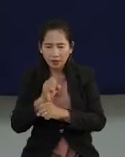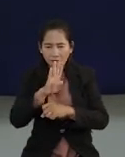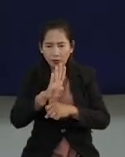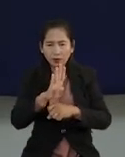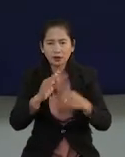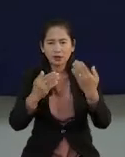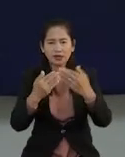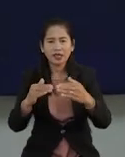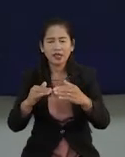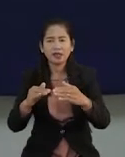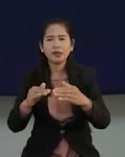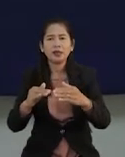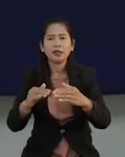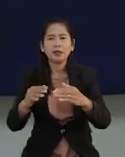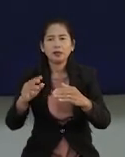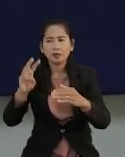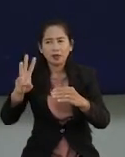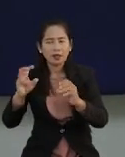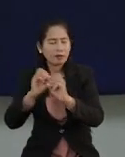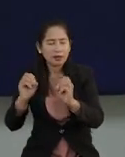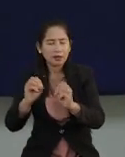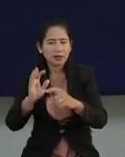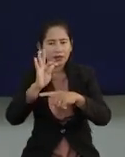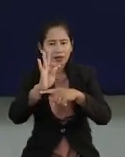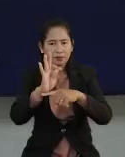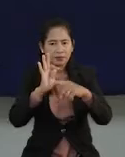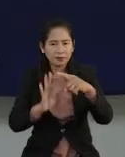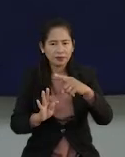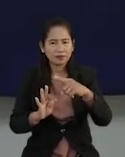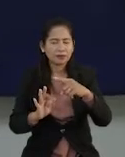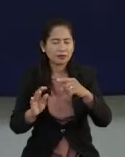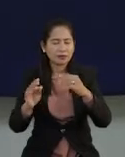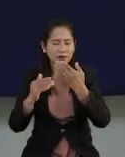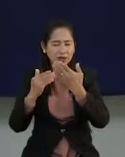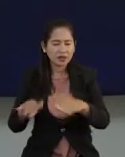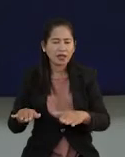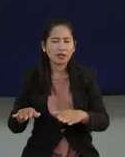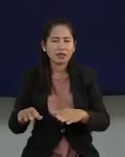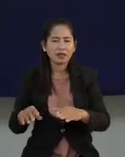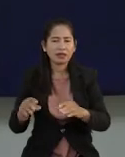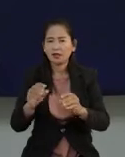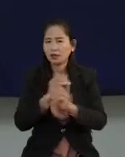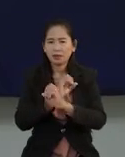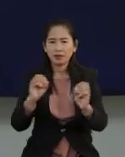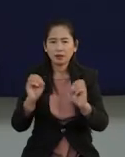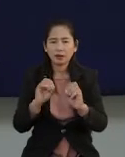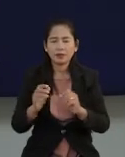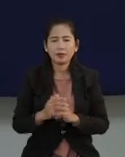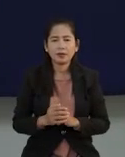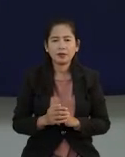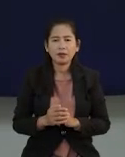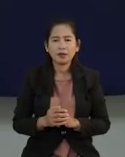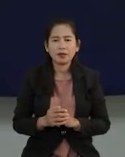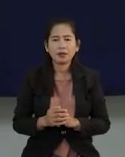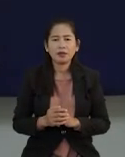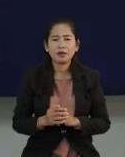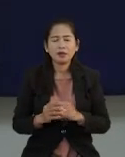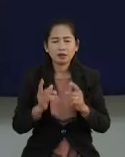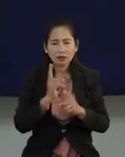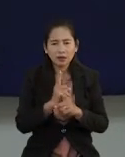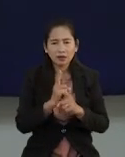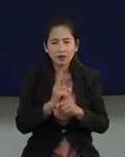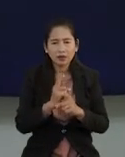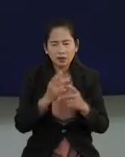bán chẳng dương ớt à chạy trò phiện ní phiện vô đằng phiện bay ní chùm muối nâng chùm luôn bay bàn tề chẳng dương